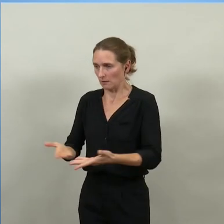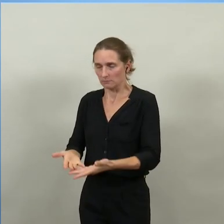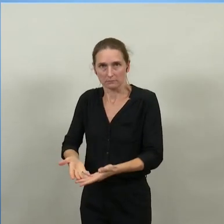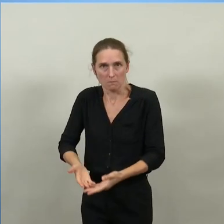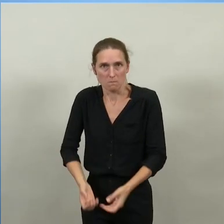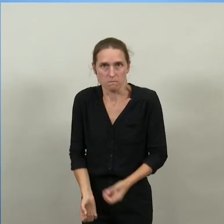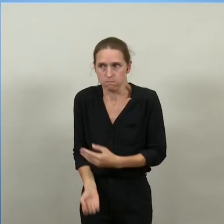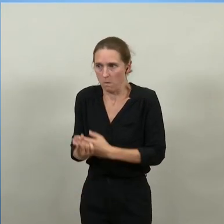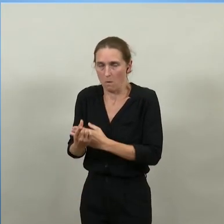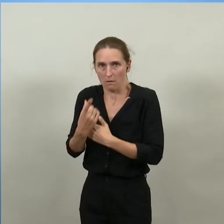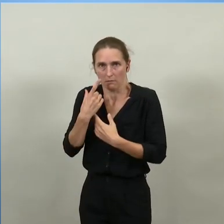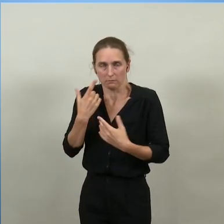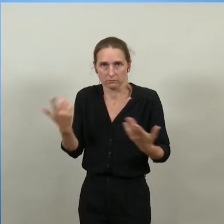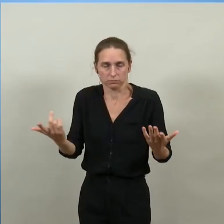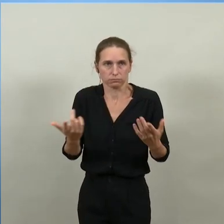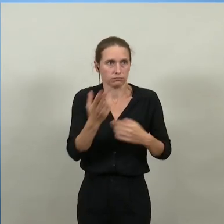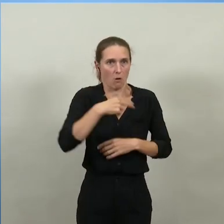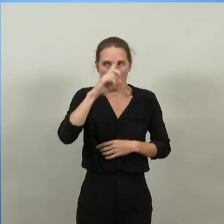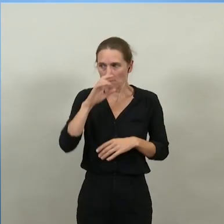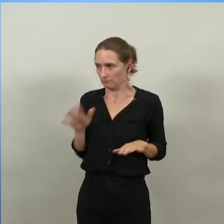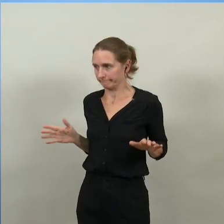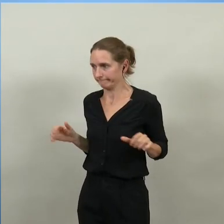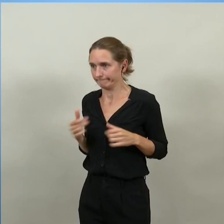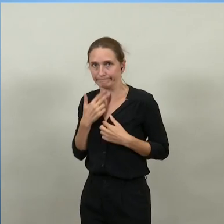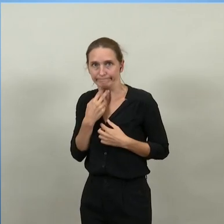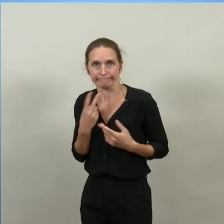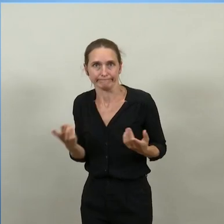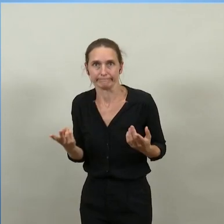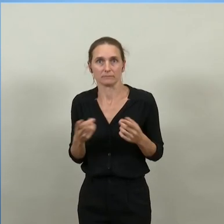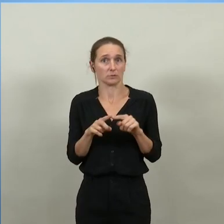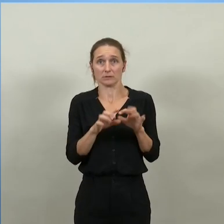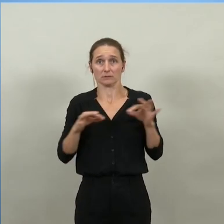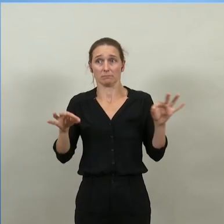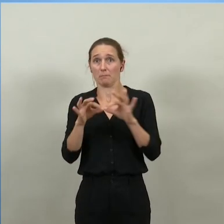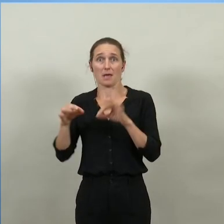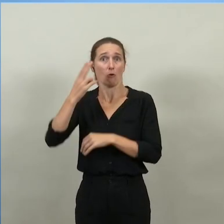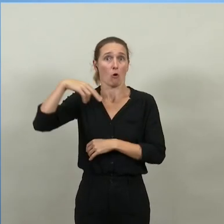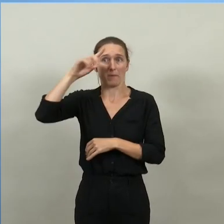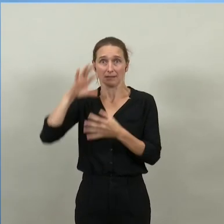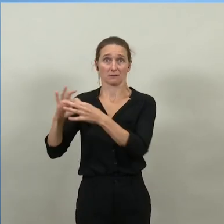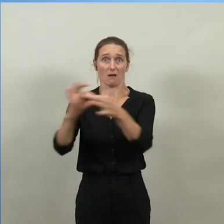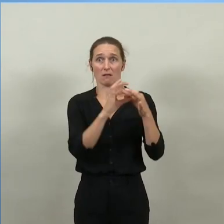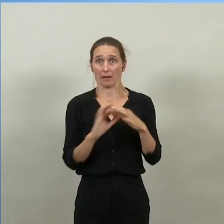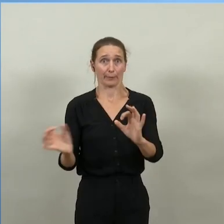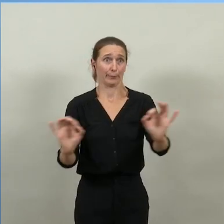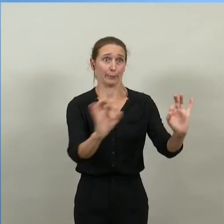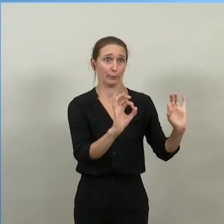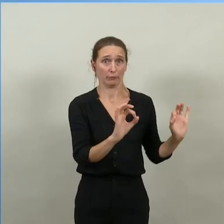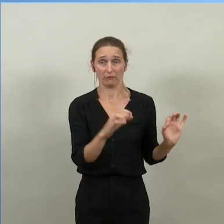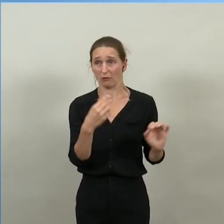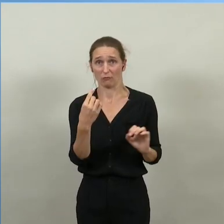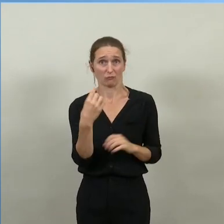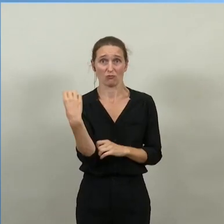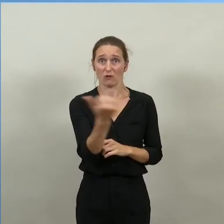hauteur des enjeux avec un manque de solidarité criant entre pays européens en dépit des accords conclus en la matière la France ne fait pas